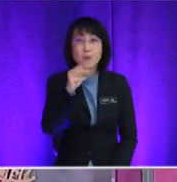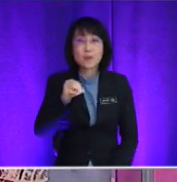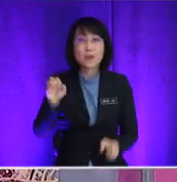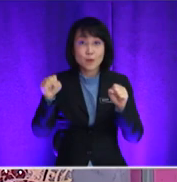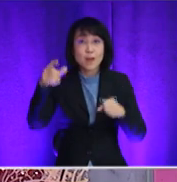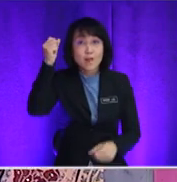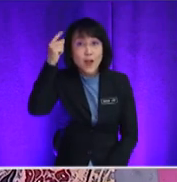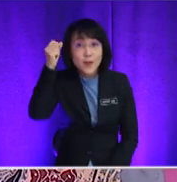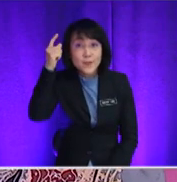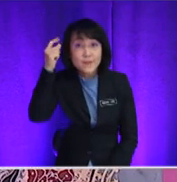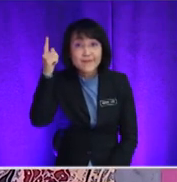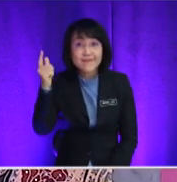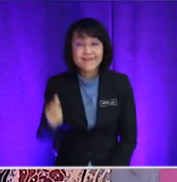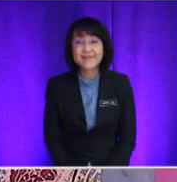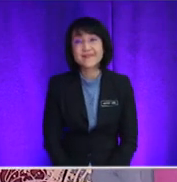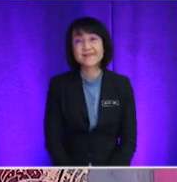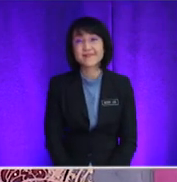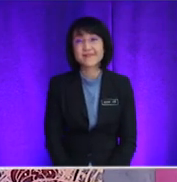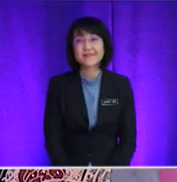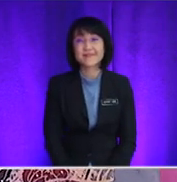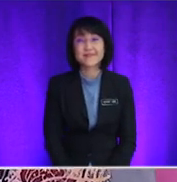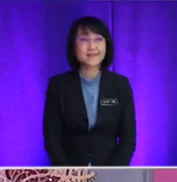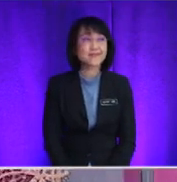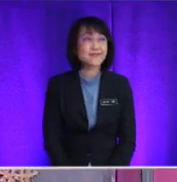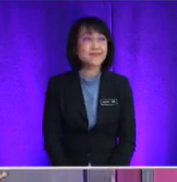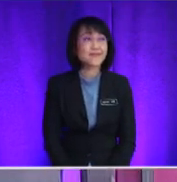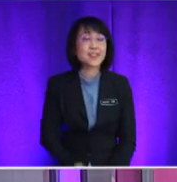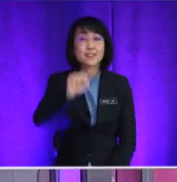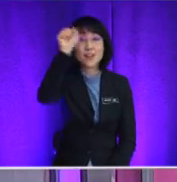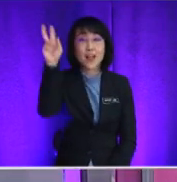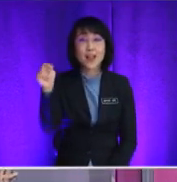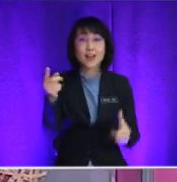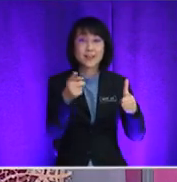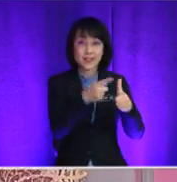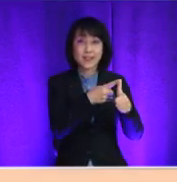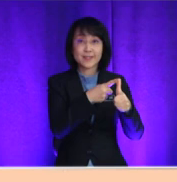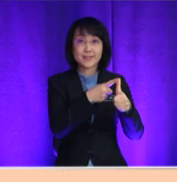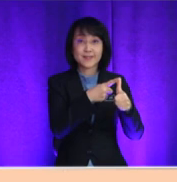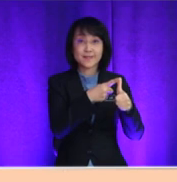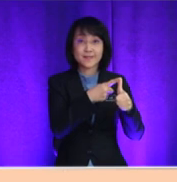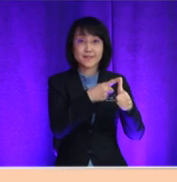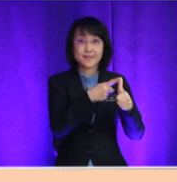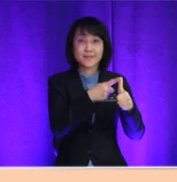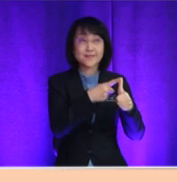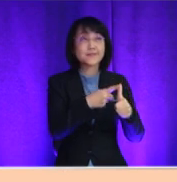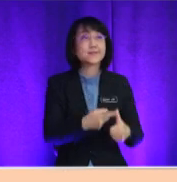kita ini Oke jadi soalnya yang pertama Coba kita lihat